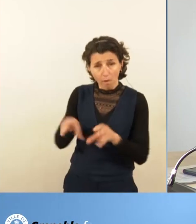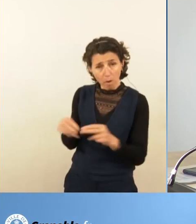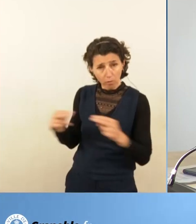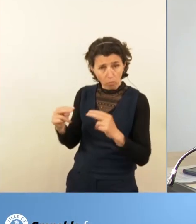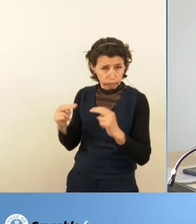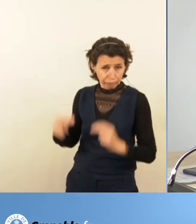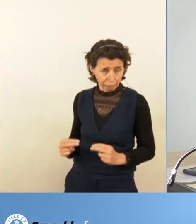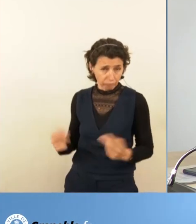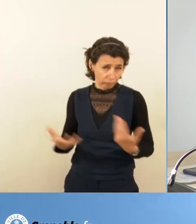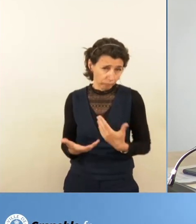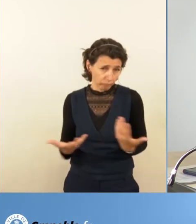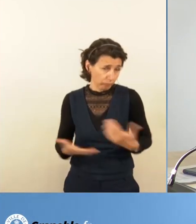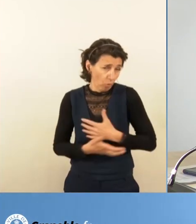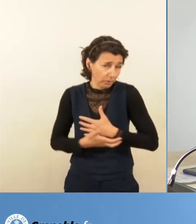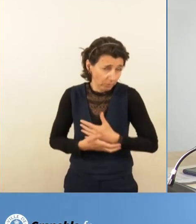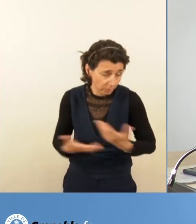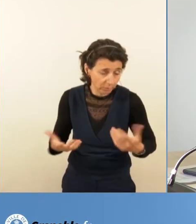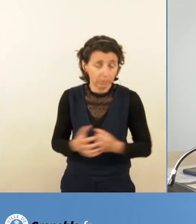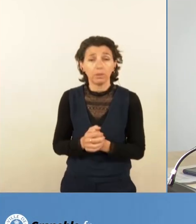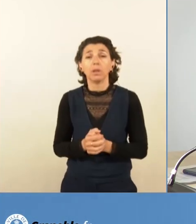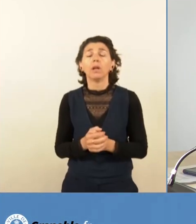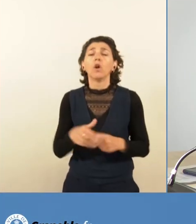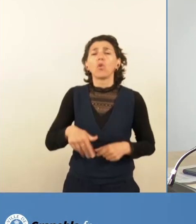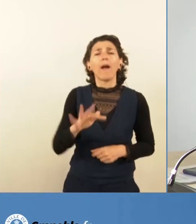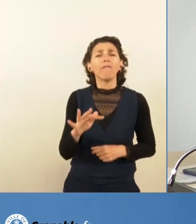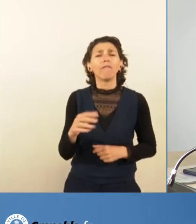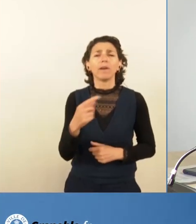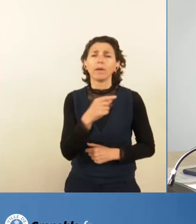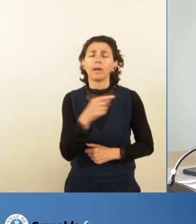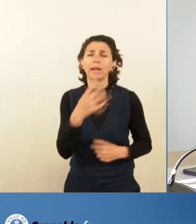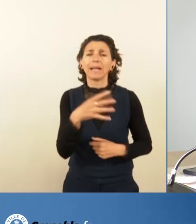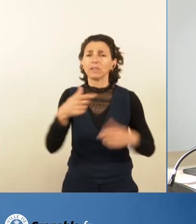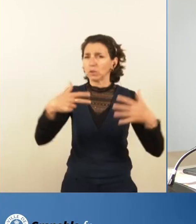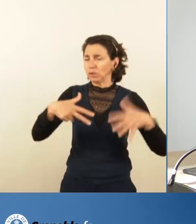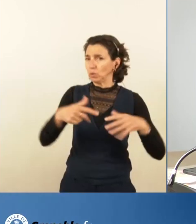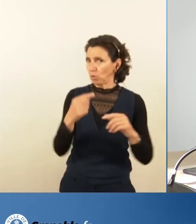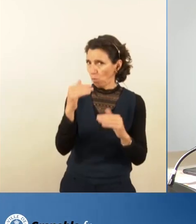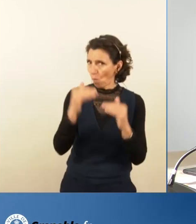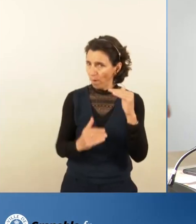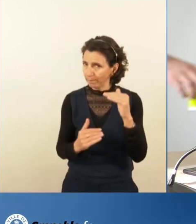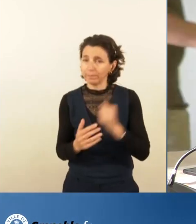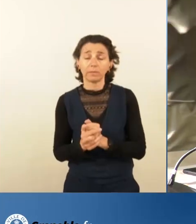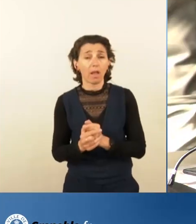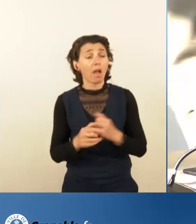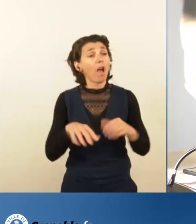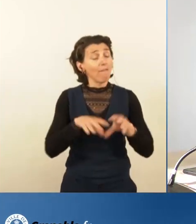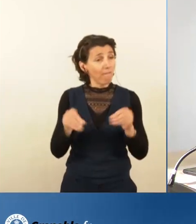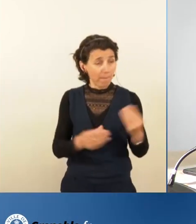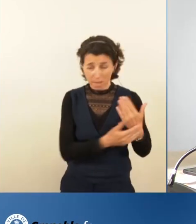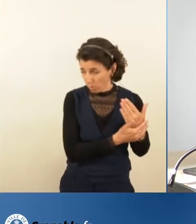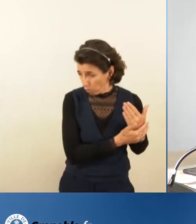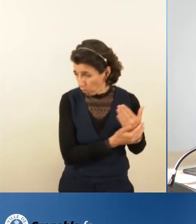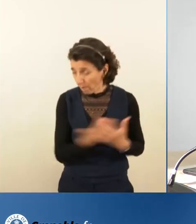un revenu coefficient familial de moins de 418 votre famille aller à l'accueil du matin tous les jours il faisait des activités